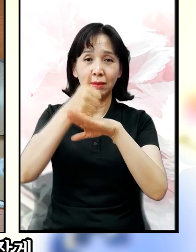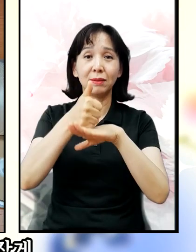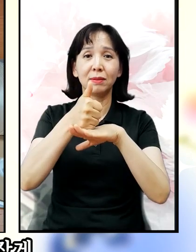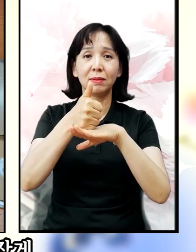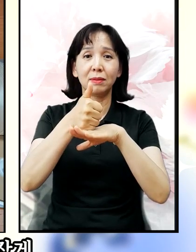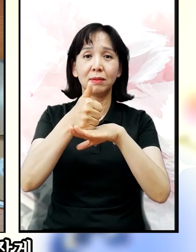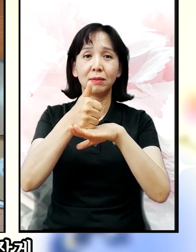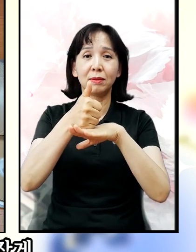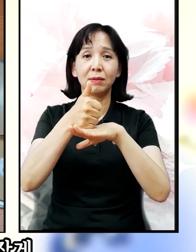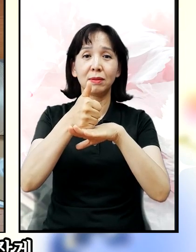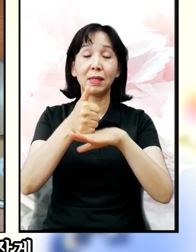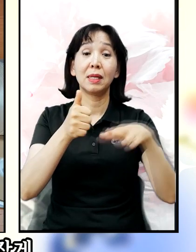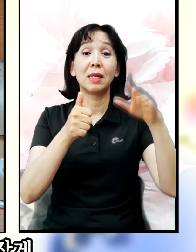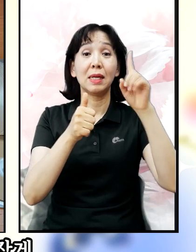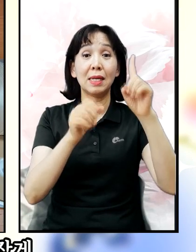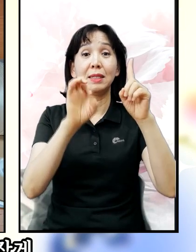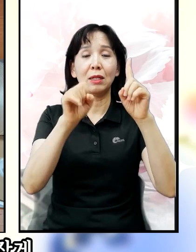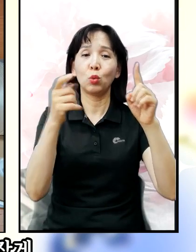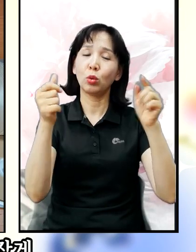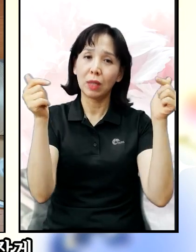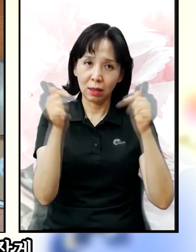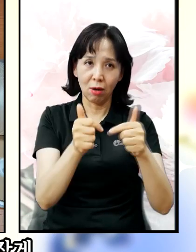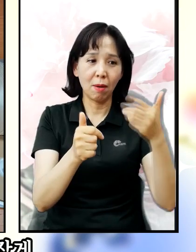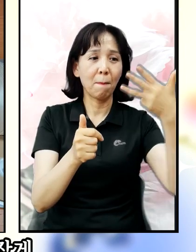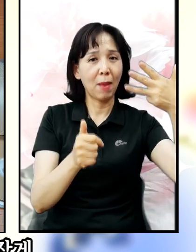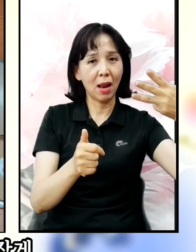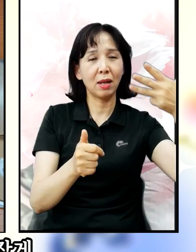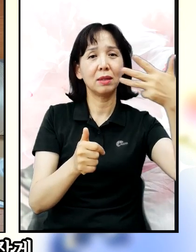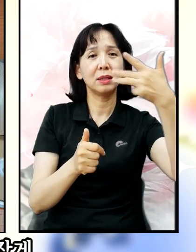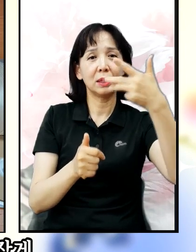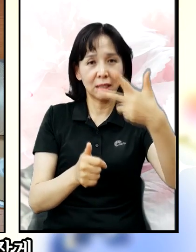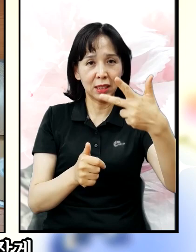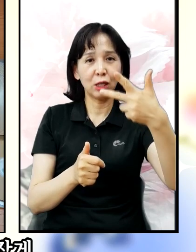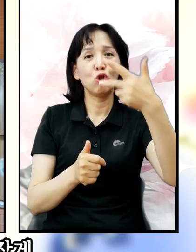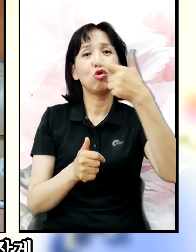그리고 마지막은 또 1cm 작게.